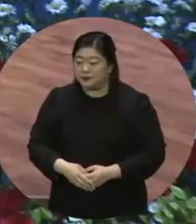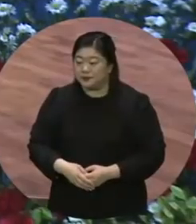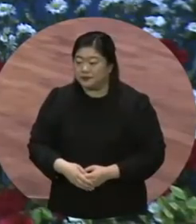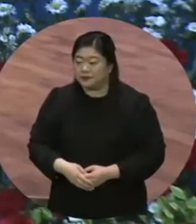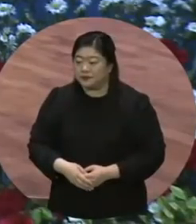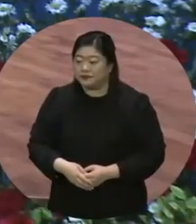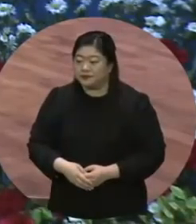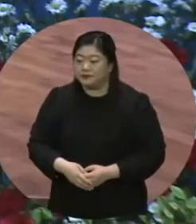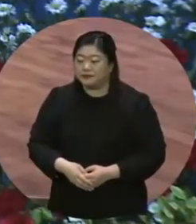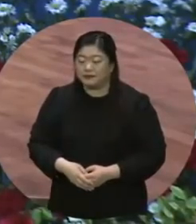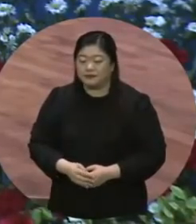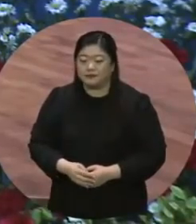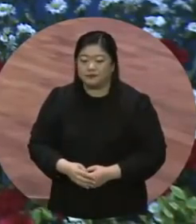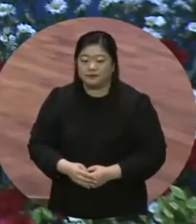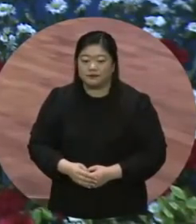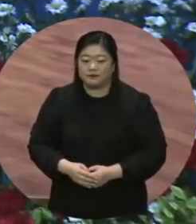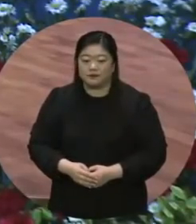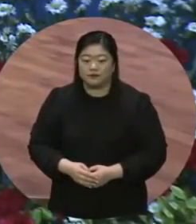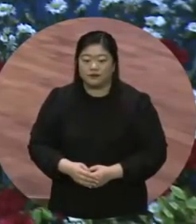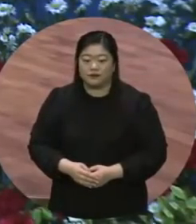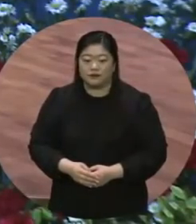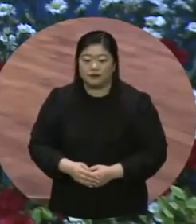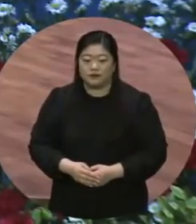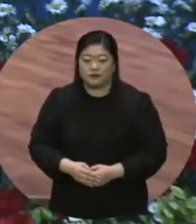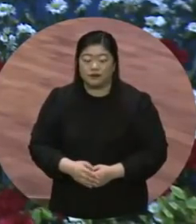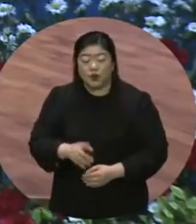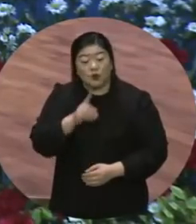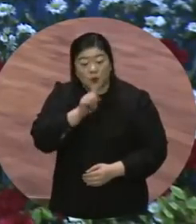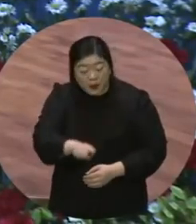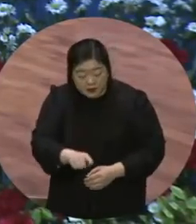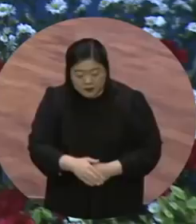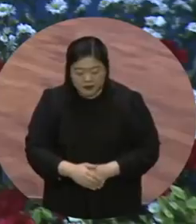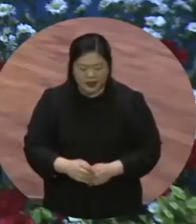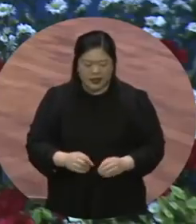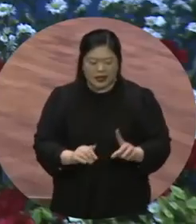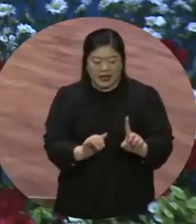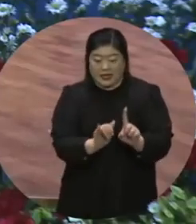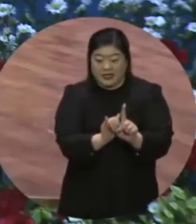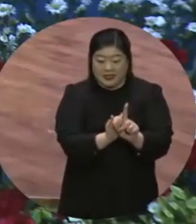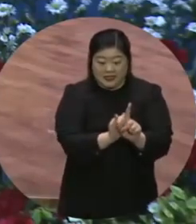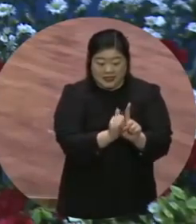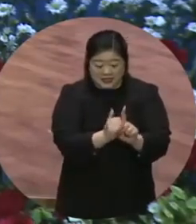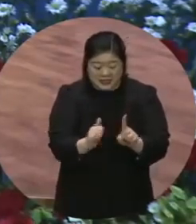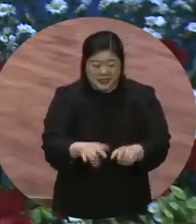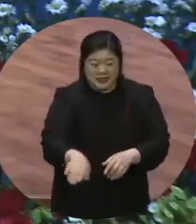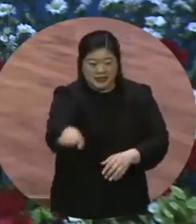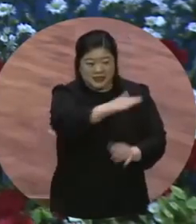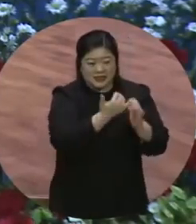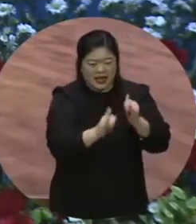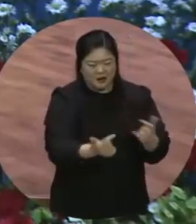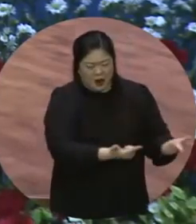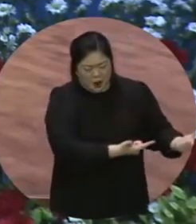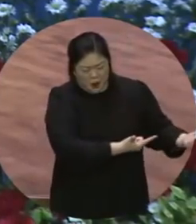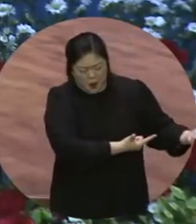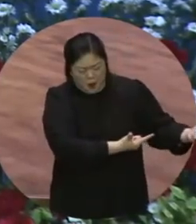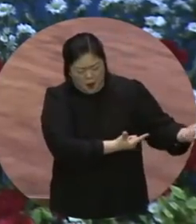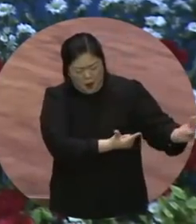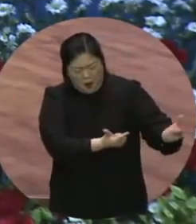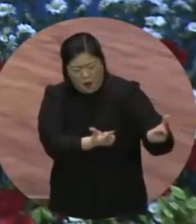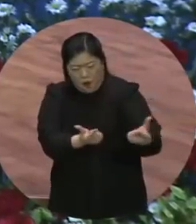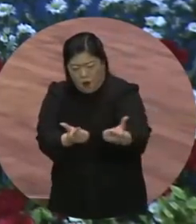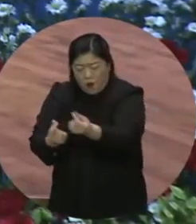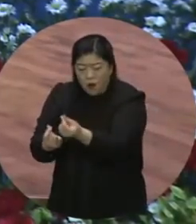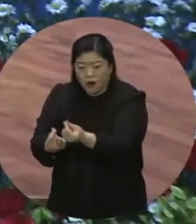그러니까 한마디로 말하면요 한 사람도 예외 없이 모든 세상 사람은